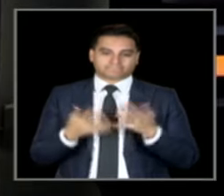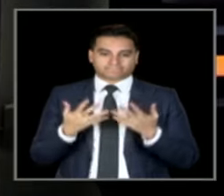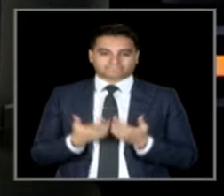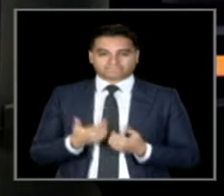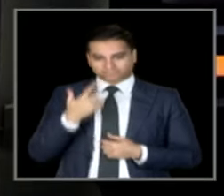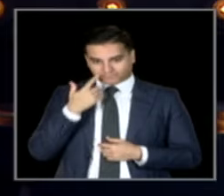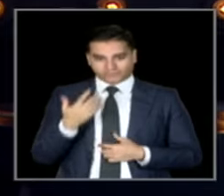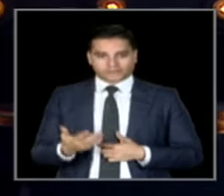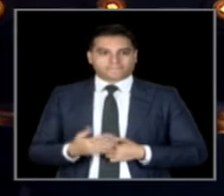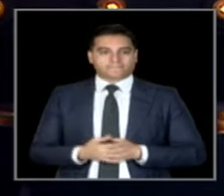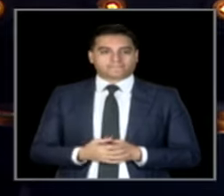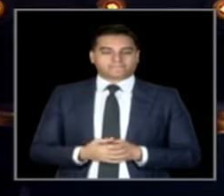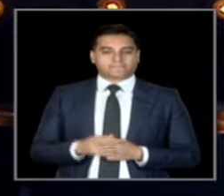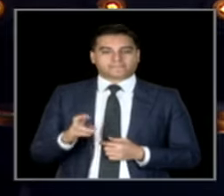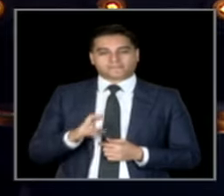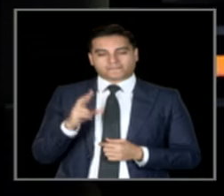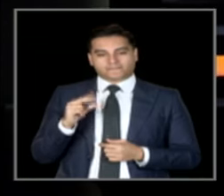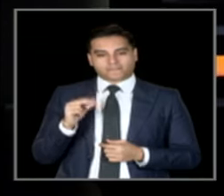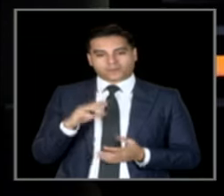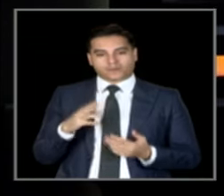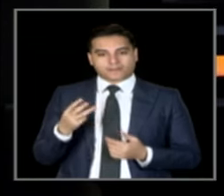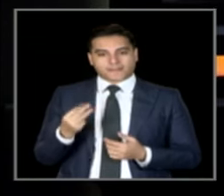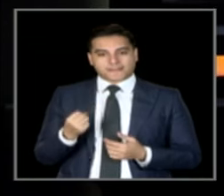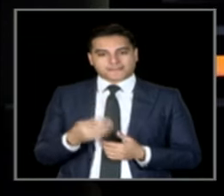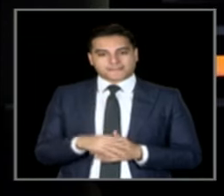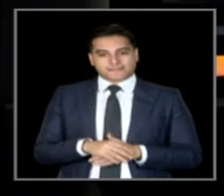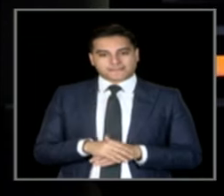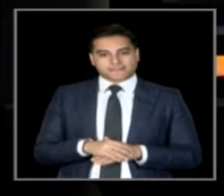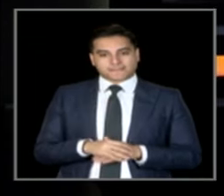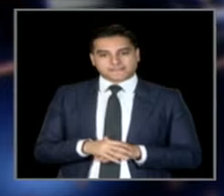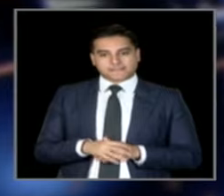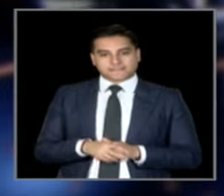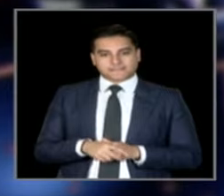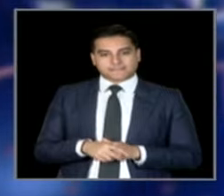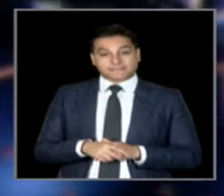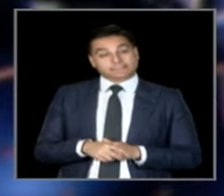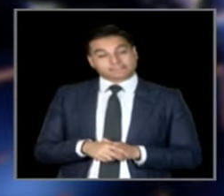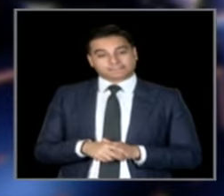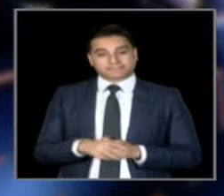قدرات ذهنية، يا ترى السؤال ب 30 نقطة ولا ب 20 نقطة؟ 30. طب